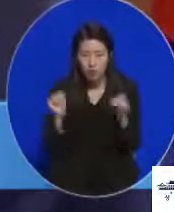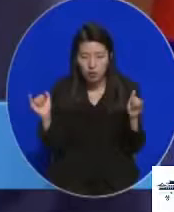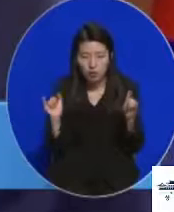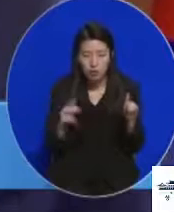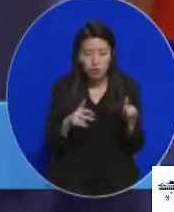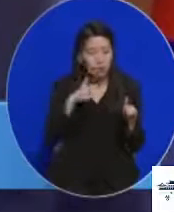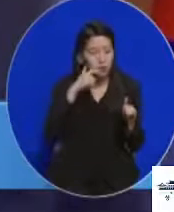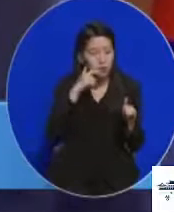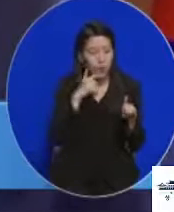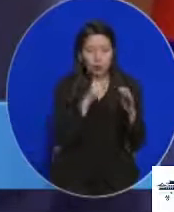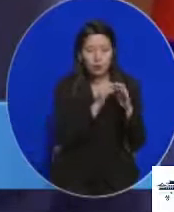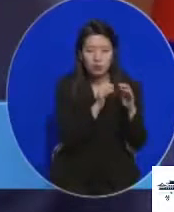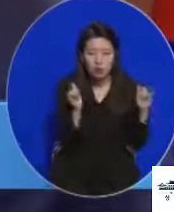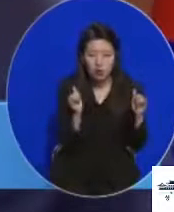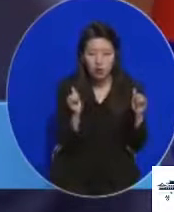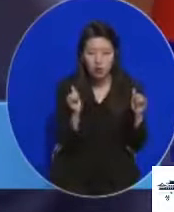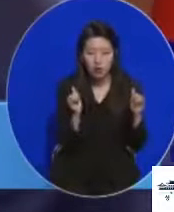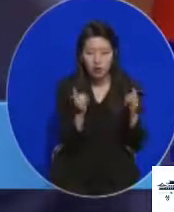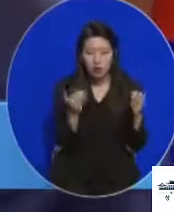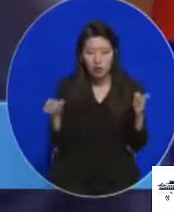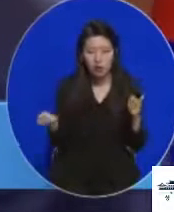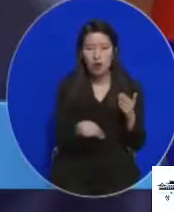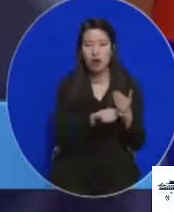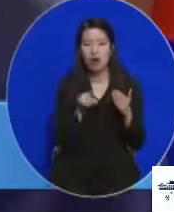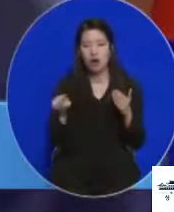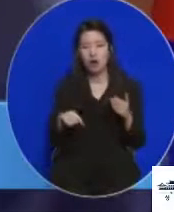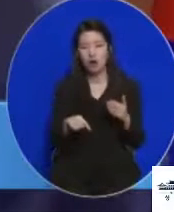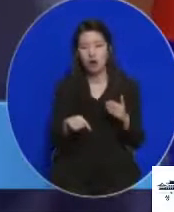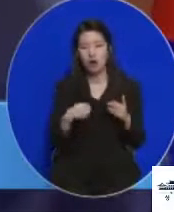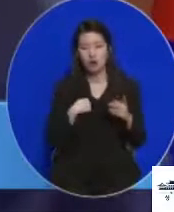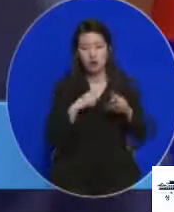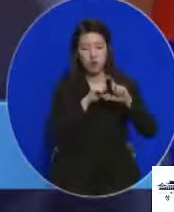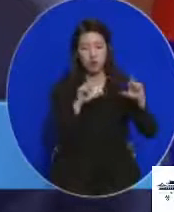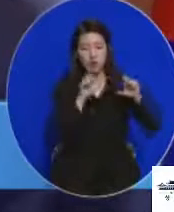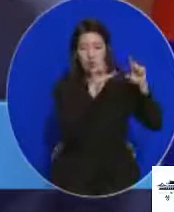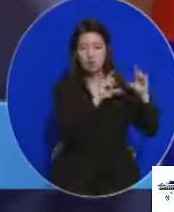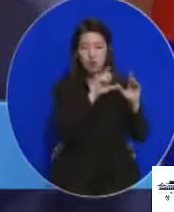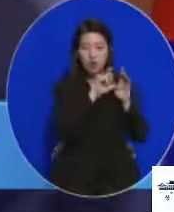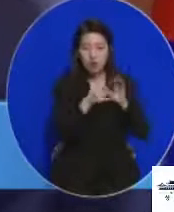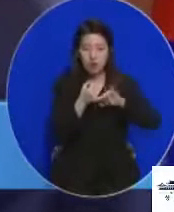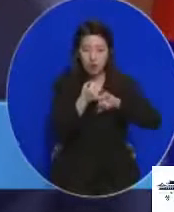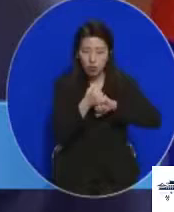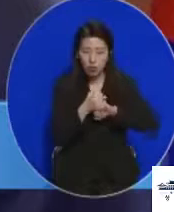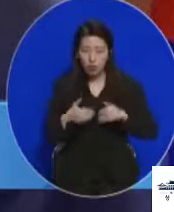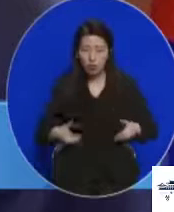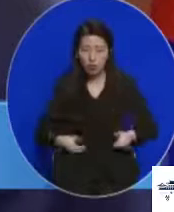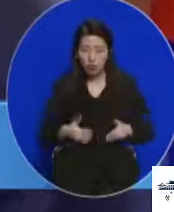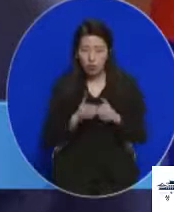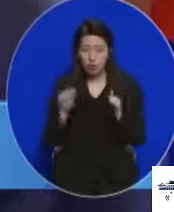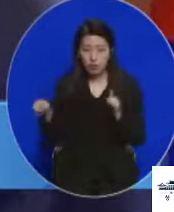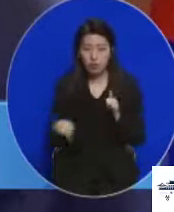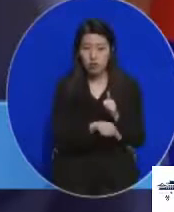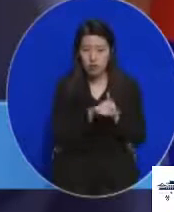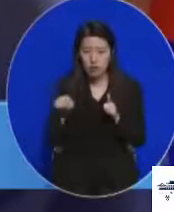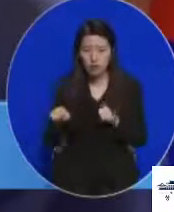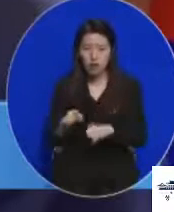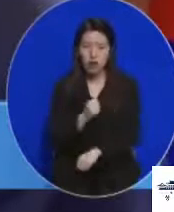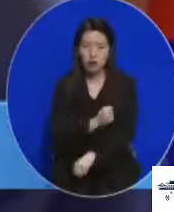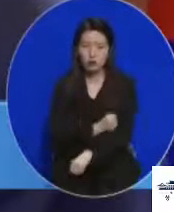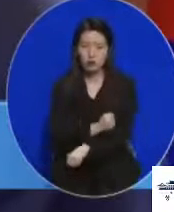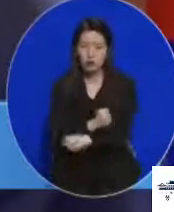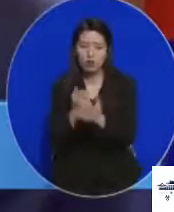같이 우리의 일상 유지를 위해 없어서는 안 될 필수적인 역할을 하는 분들의 노고를